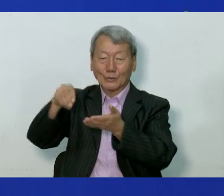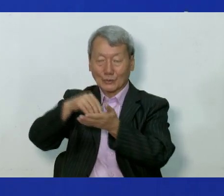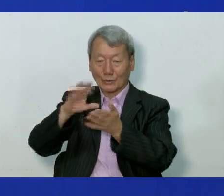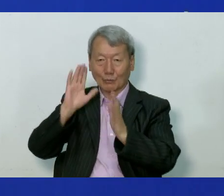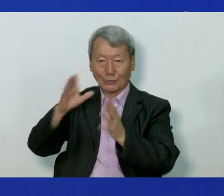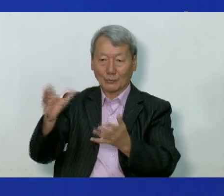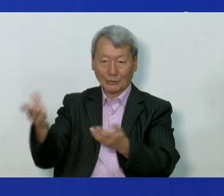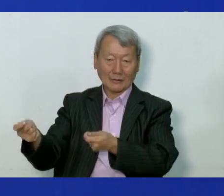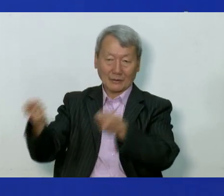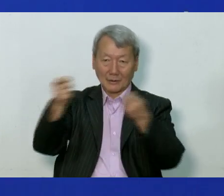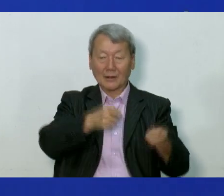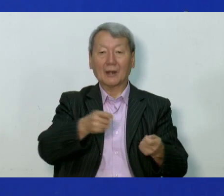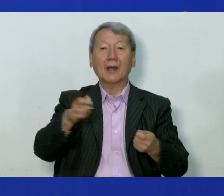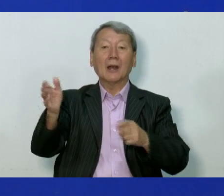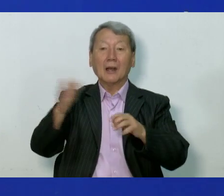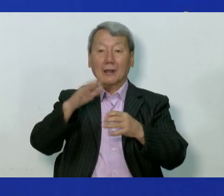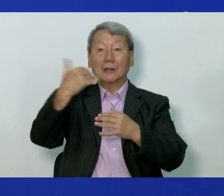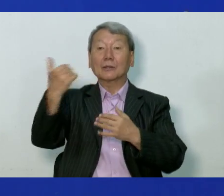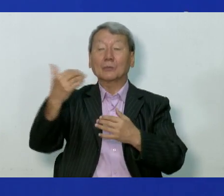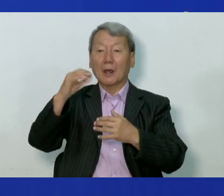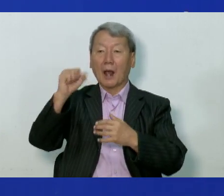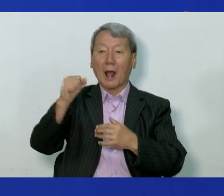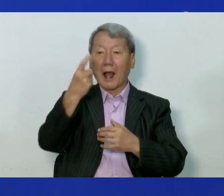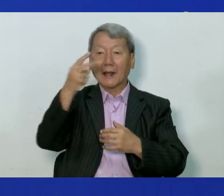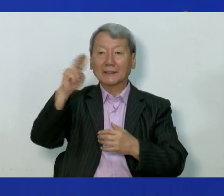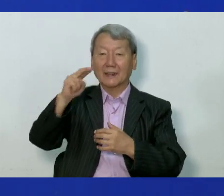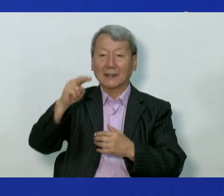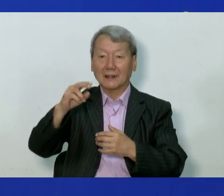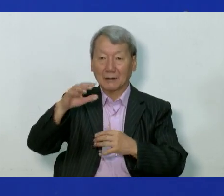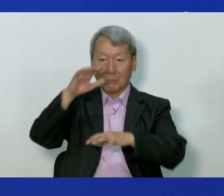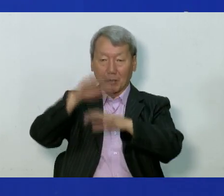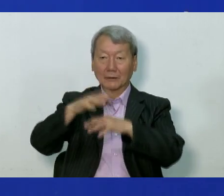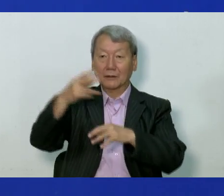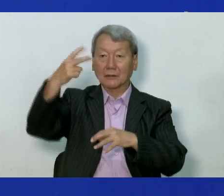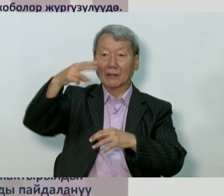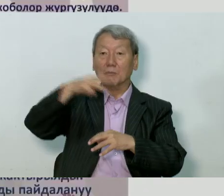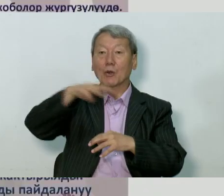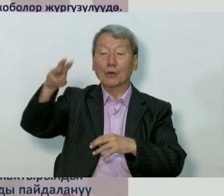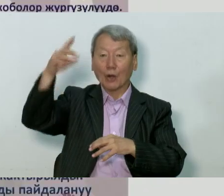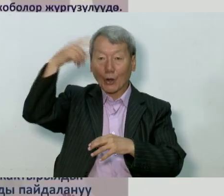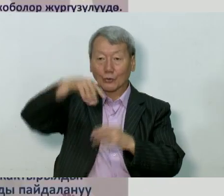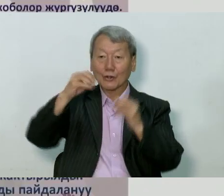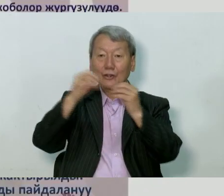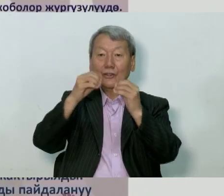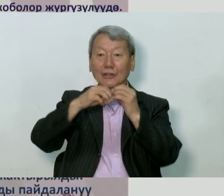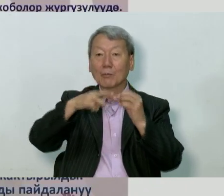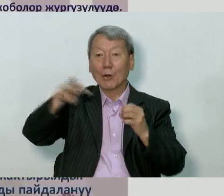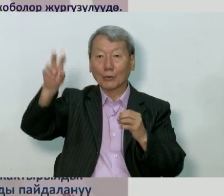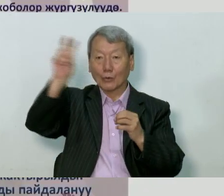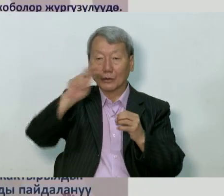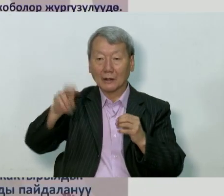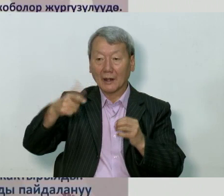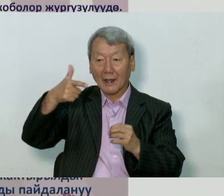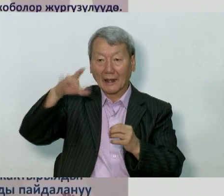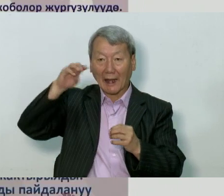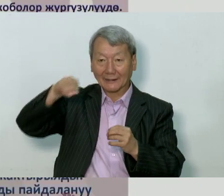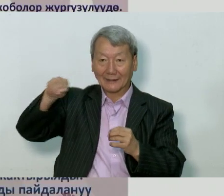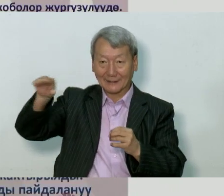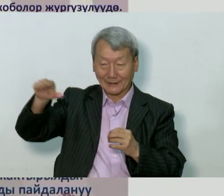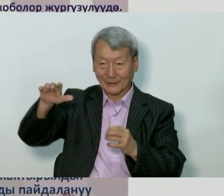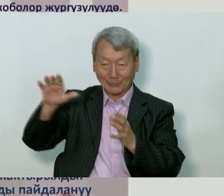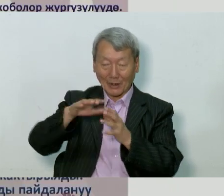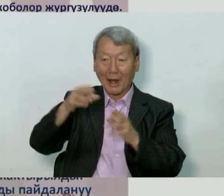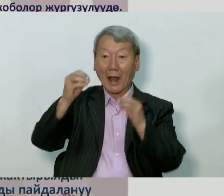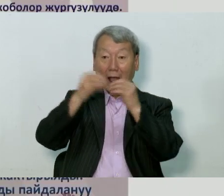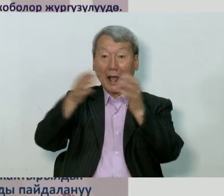алынат. Азия өнүктүрүү банкынын 20 миллион АКШ доллары, анын ичинде 10 миллион АКШ доллары грант жана 10